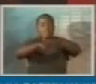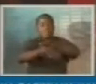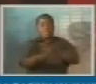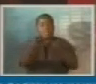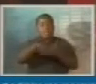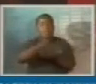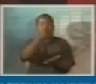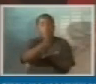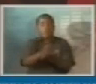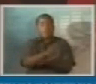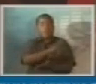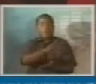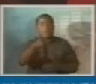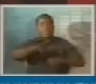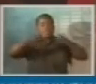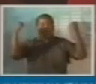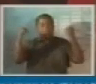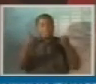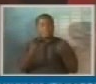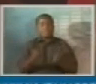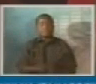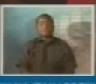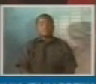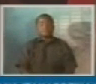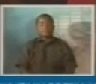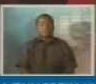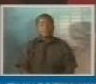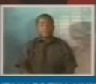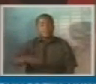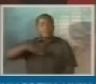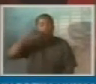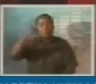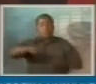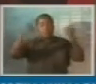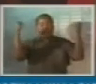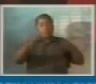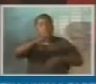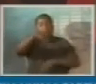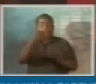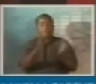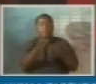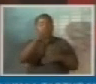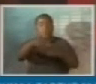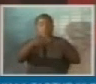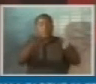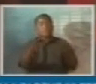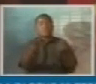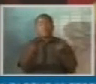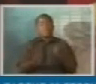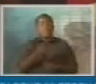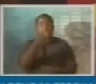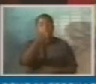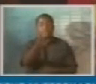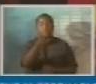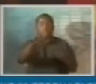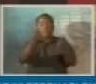kuja kuamua kama tusingekuwa watu majasiri. Tusitaki kudanganyana hapa. Mnataka kuwa watu mashuhuri alafu mnaogopa kuwa wazi. Haiwezekani.